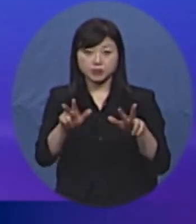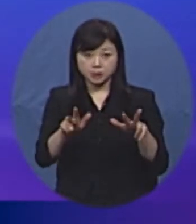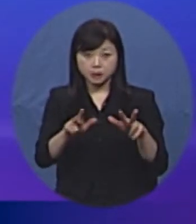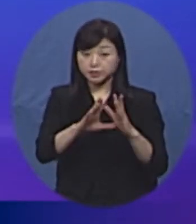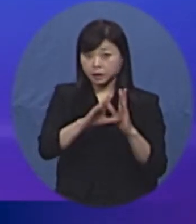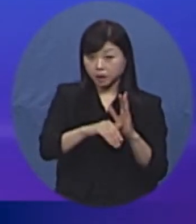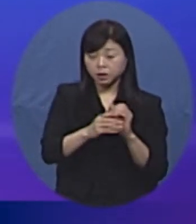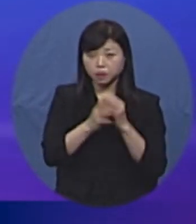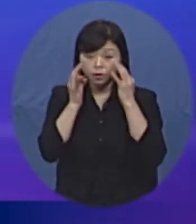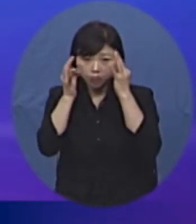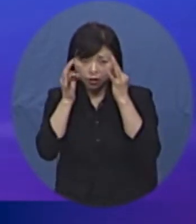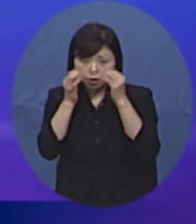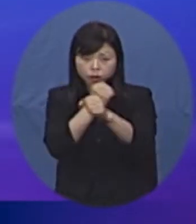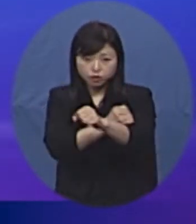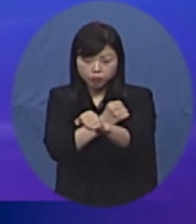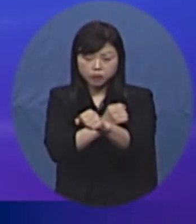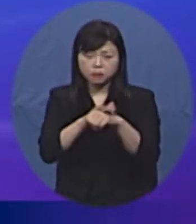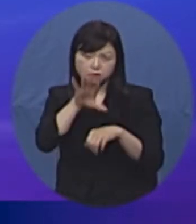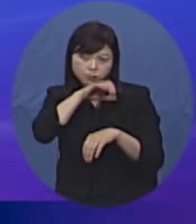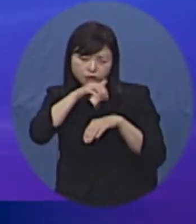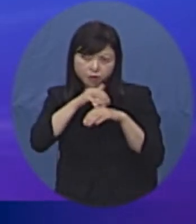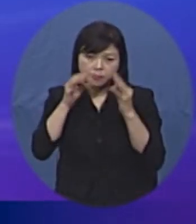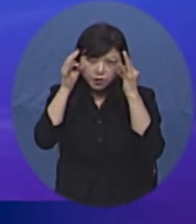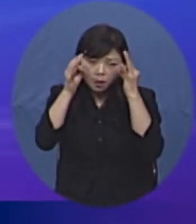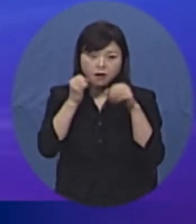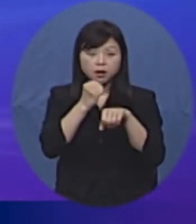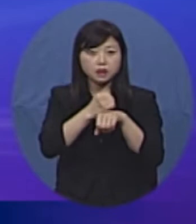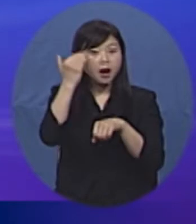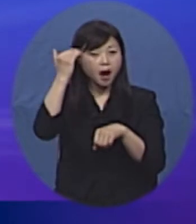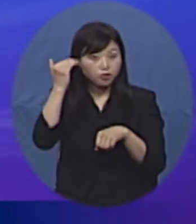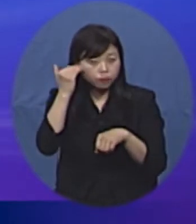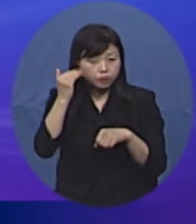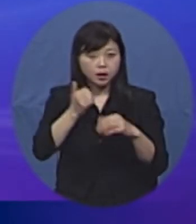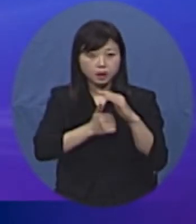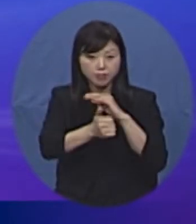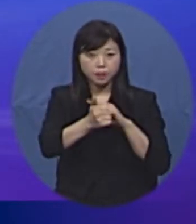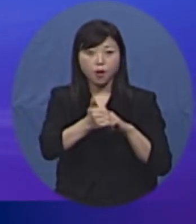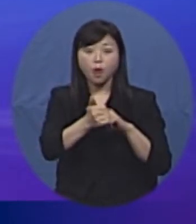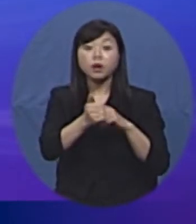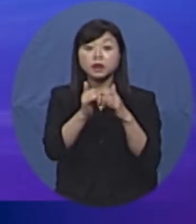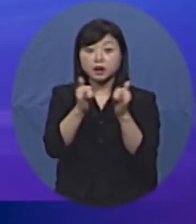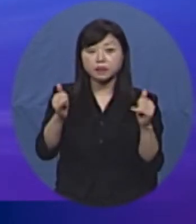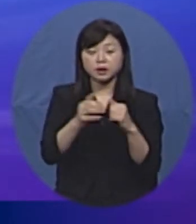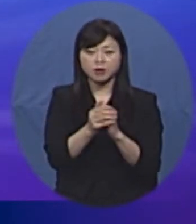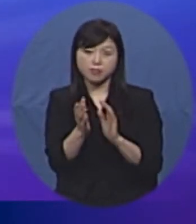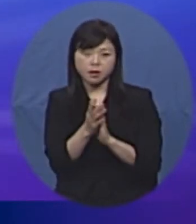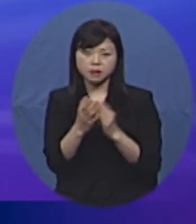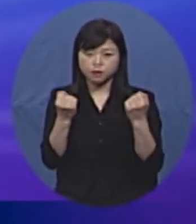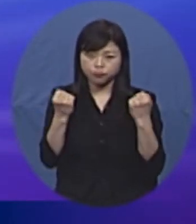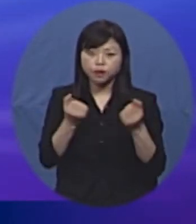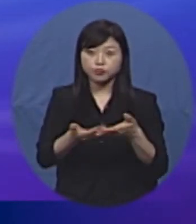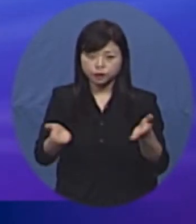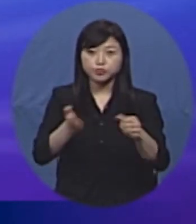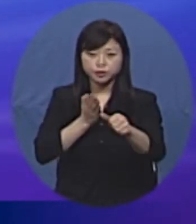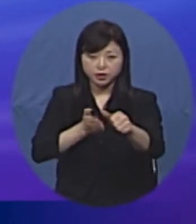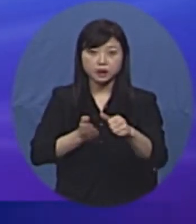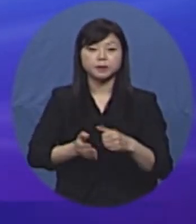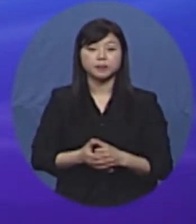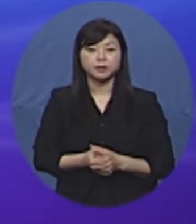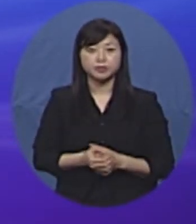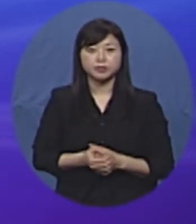이 시간에도 최선을 다해 막바지 훈련을 하고 있는 대한민국 국가대표 선수들에게 아낌없는 응원을